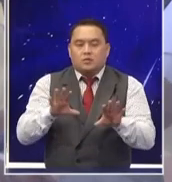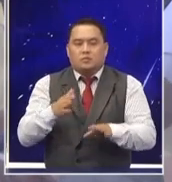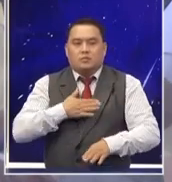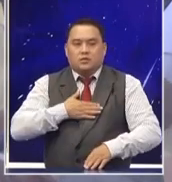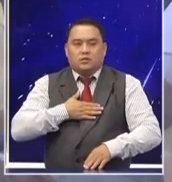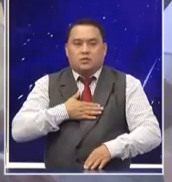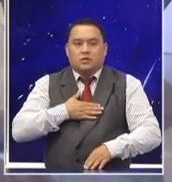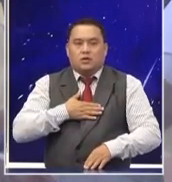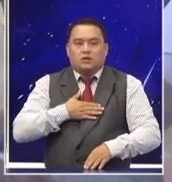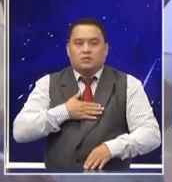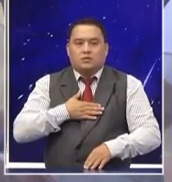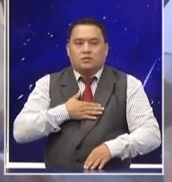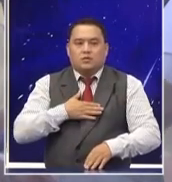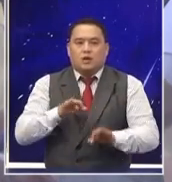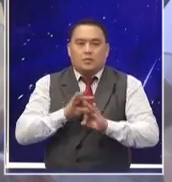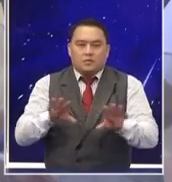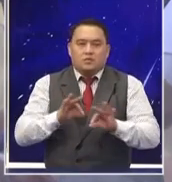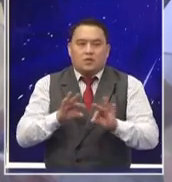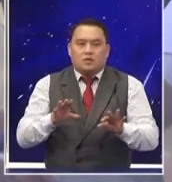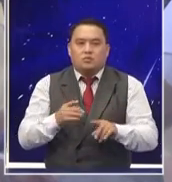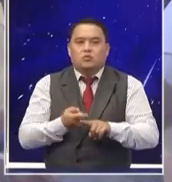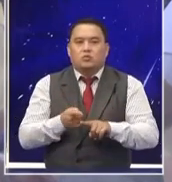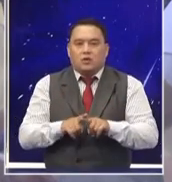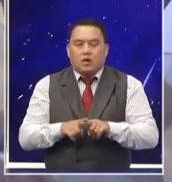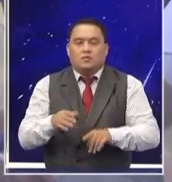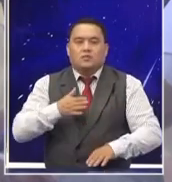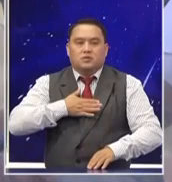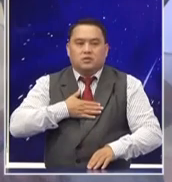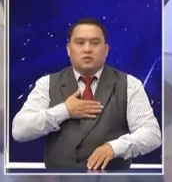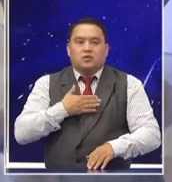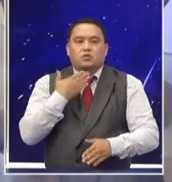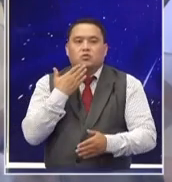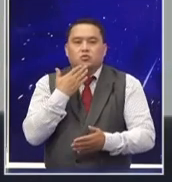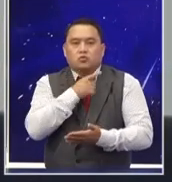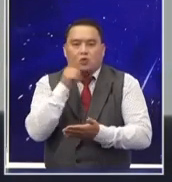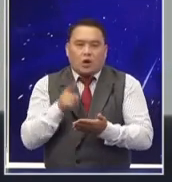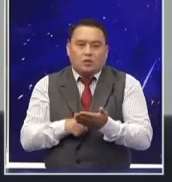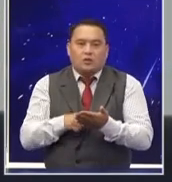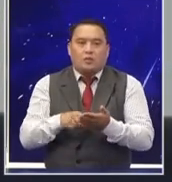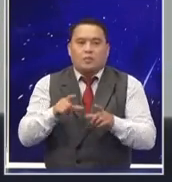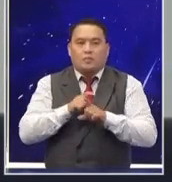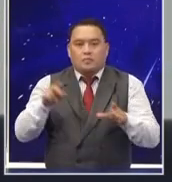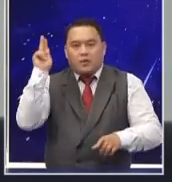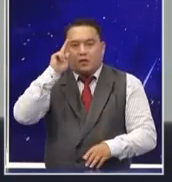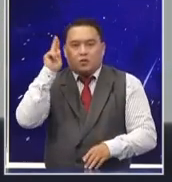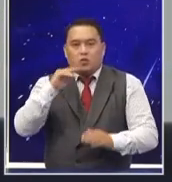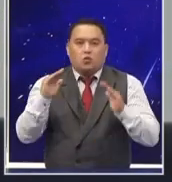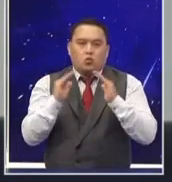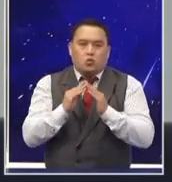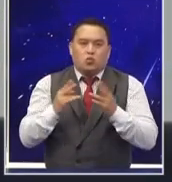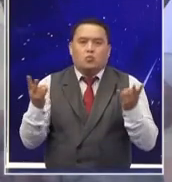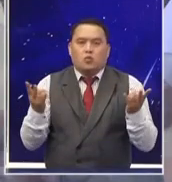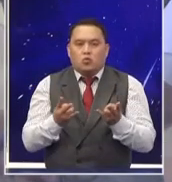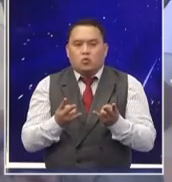тұрғылықты адамдарға айтып отырамыз, түсіндіріп отырамыз. Және де қазір көп сұрайтын, мысалы, мектеп басталып жатыр ғой, атында үйі болуы,